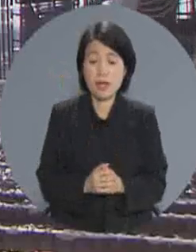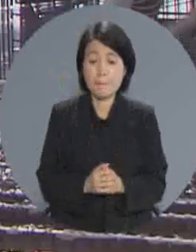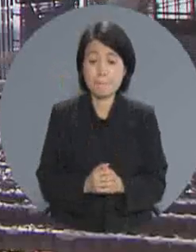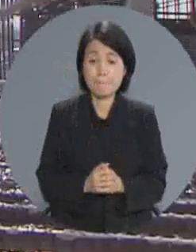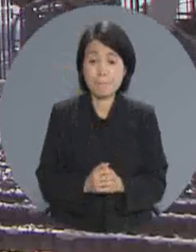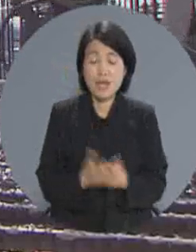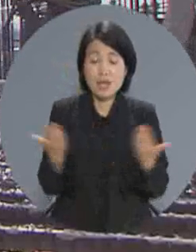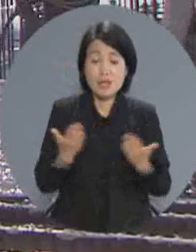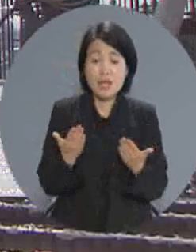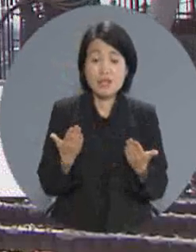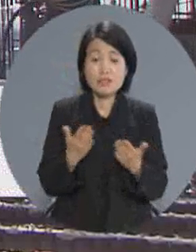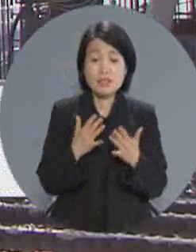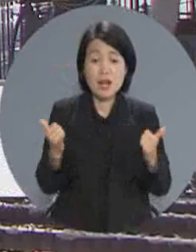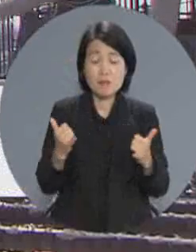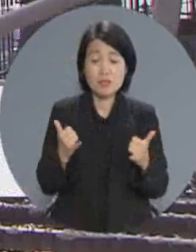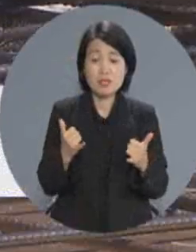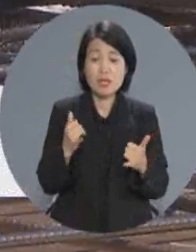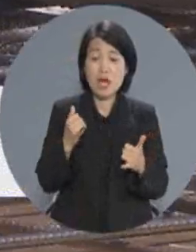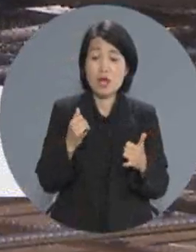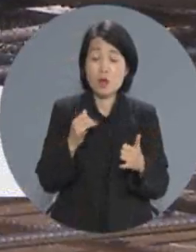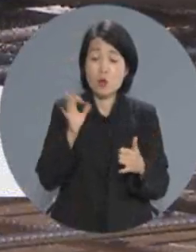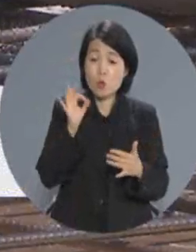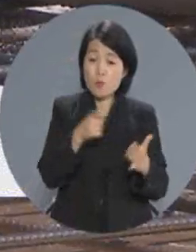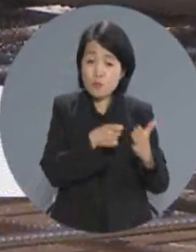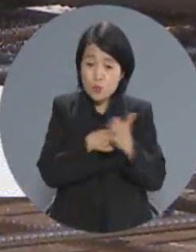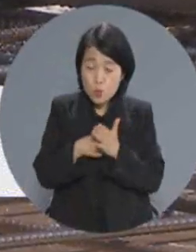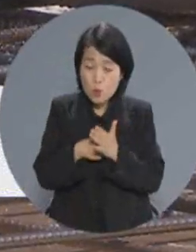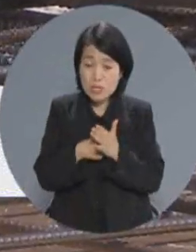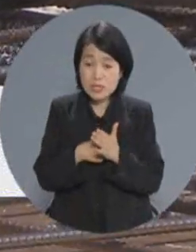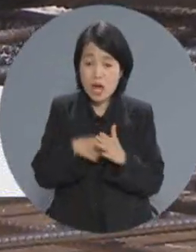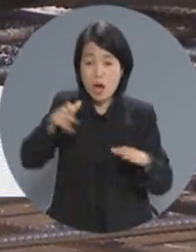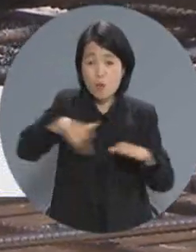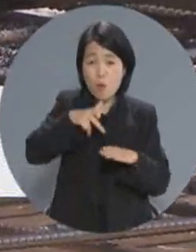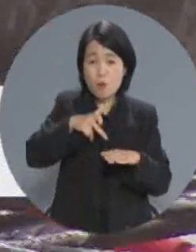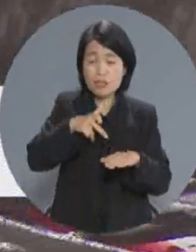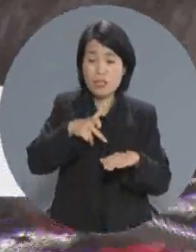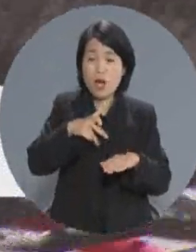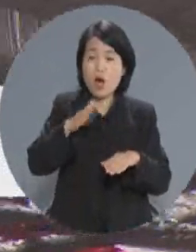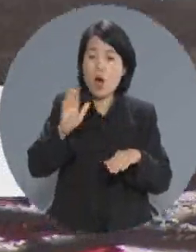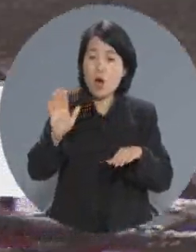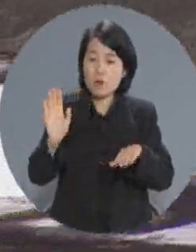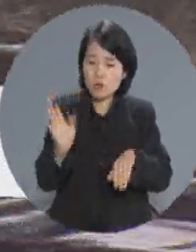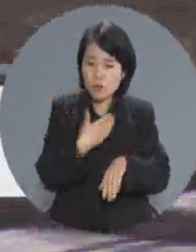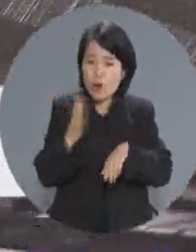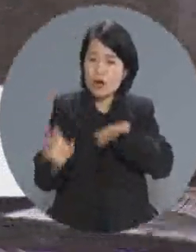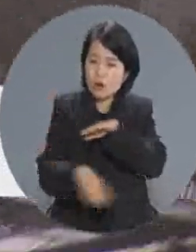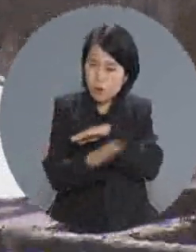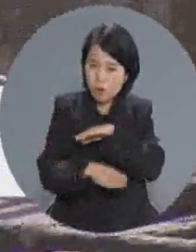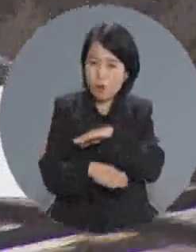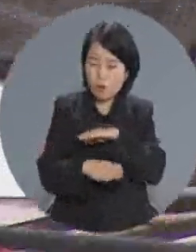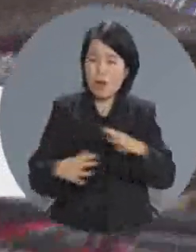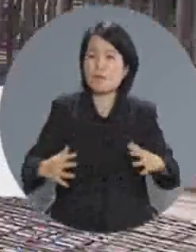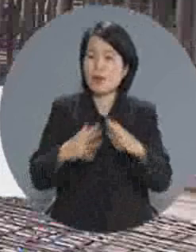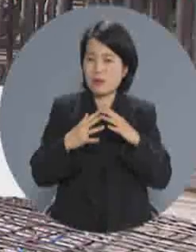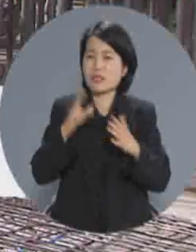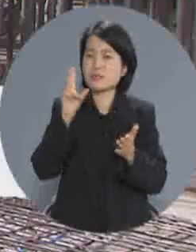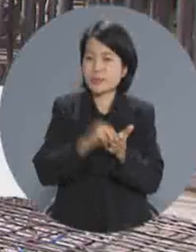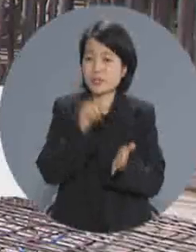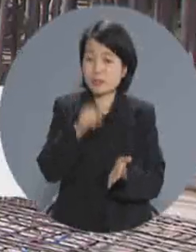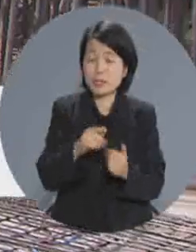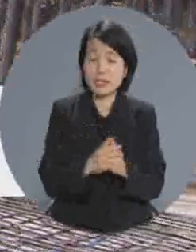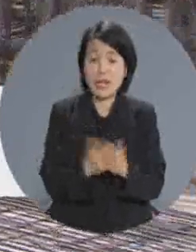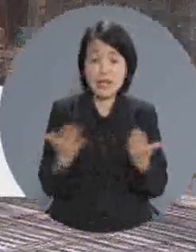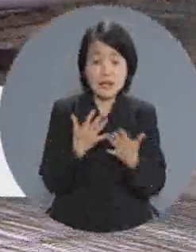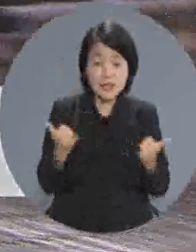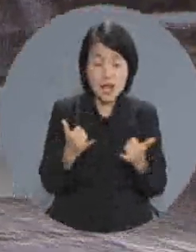되면 작업에 투입되는 인력과 비용이 줄어들어 콘크리트 부실 시공으로 이어진다는 게 노동자들의 얘기입니다. 예컨대